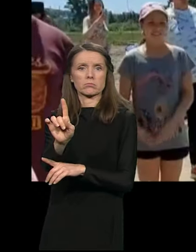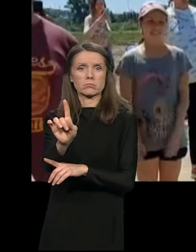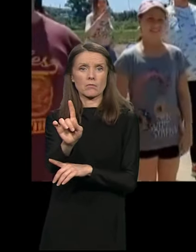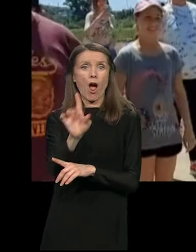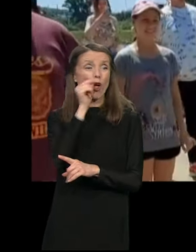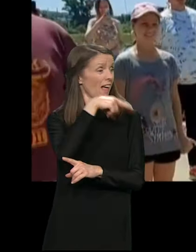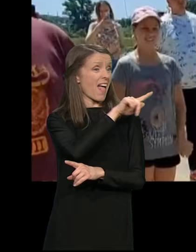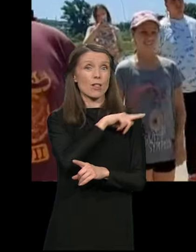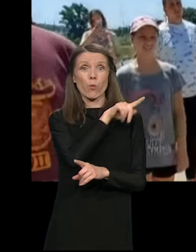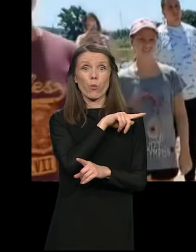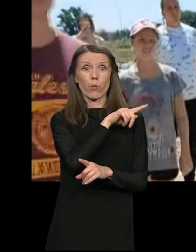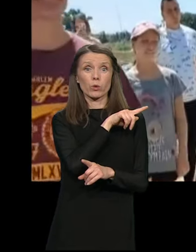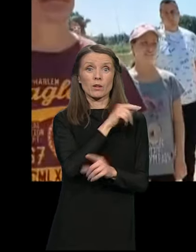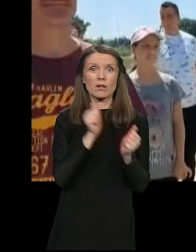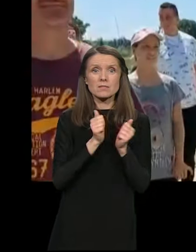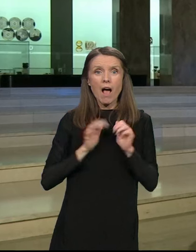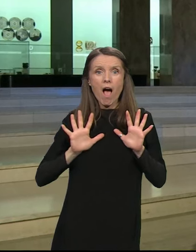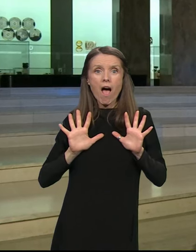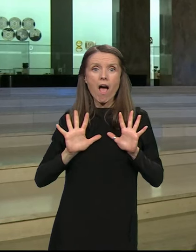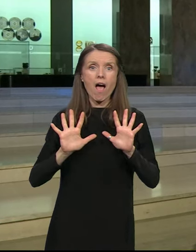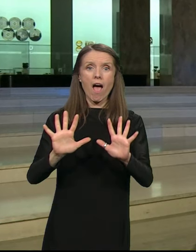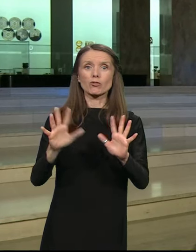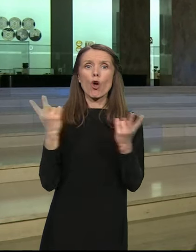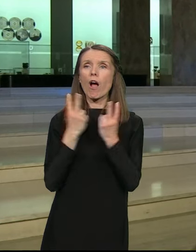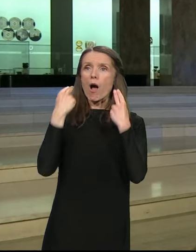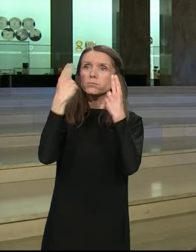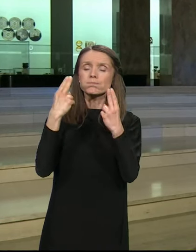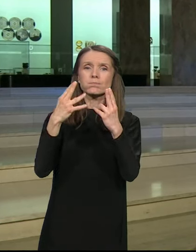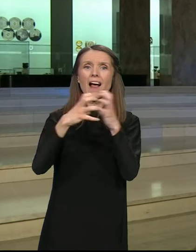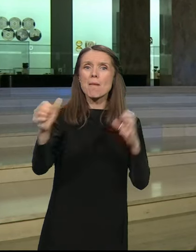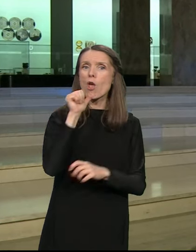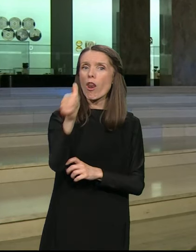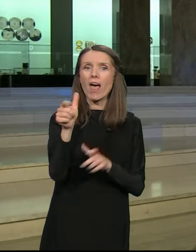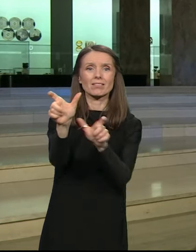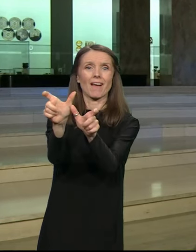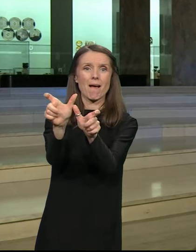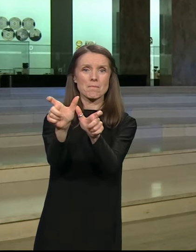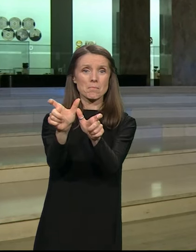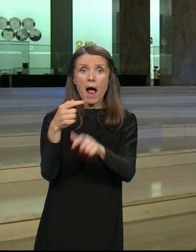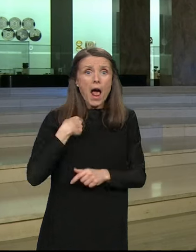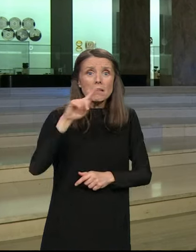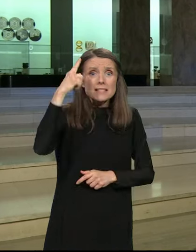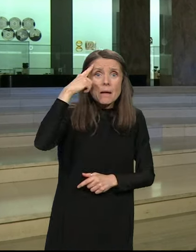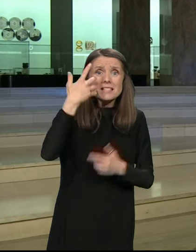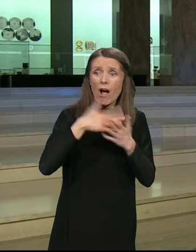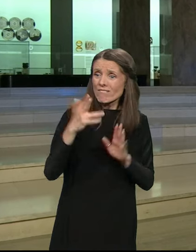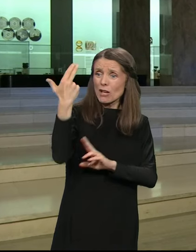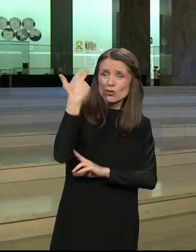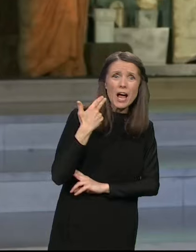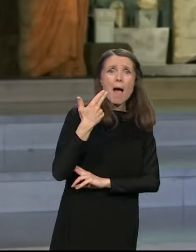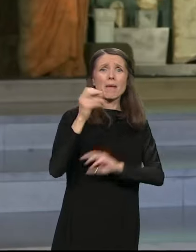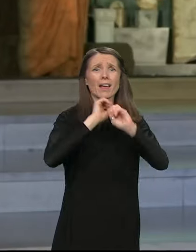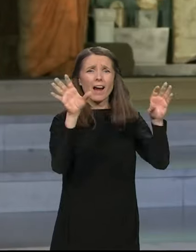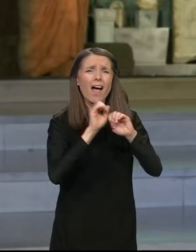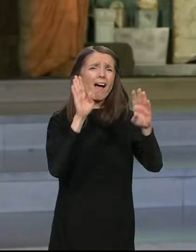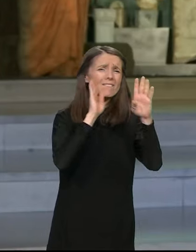nazovem, oni krenu i eto, to se desilo. I sad ja nisam ni znala da oni to slikaju, da će to da ide pod društvenim mrežama,